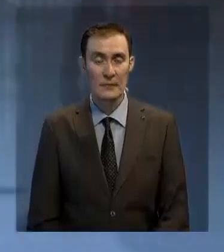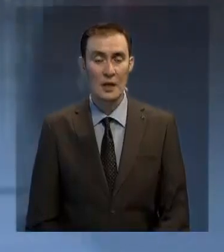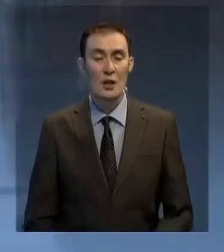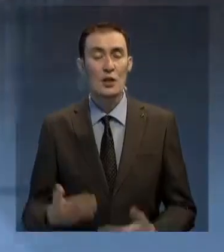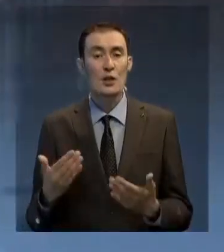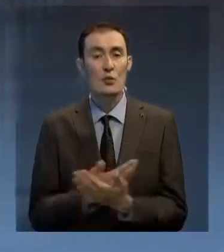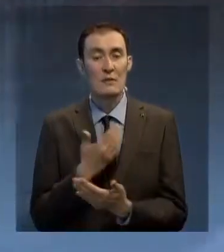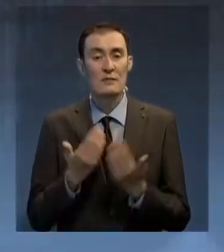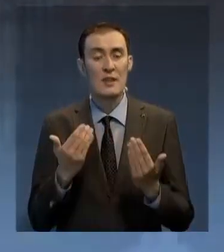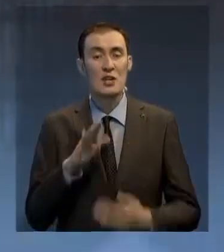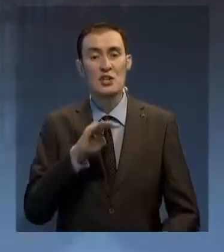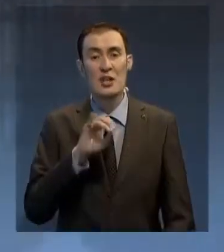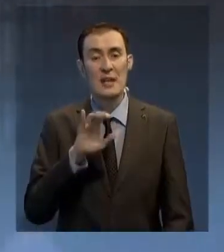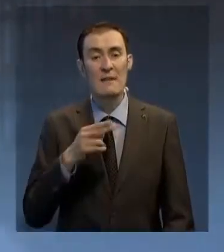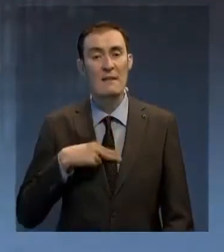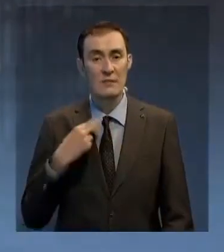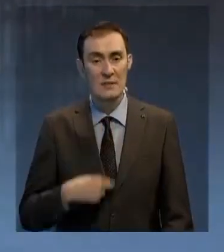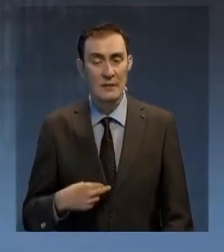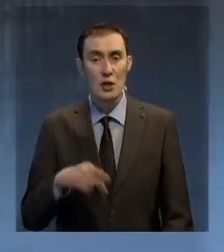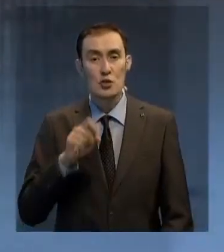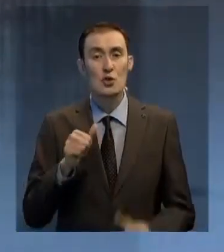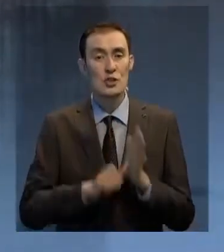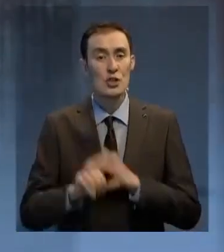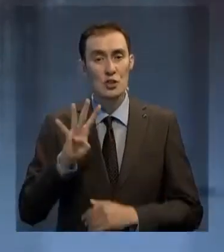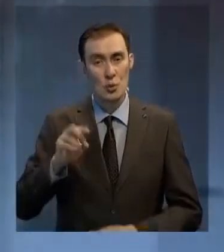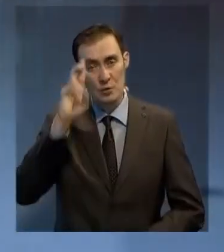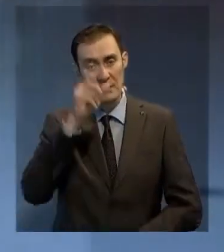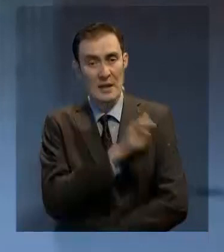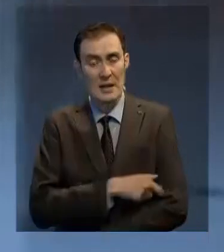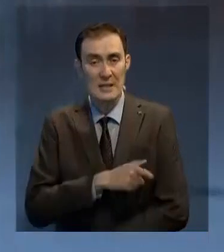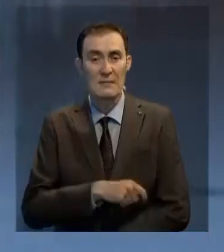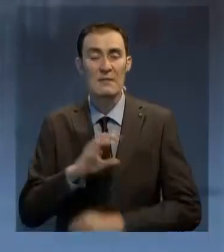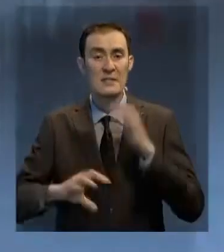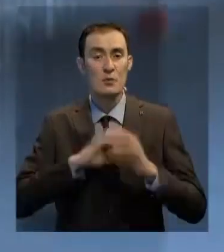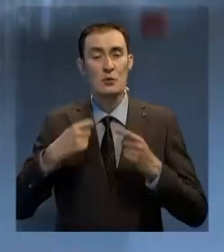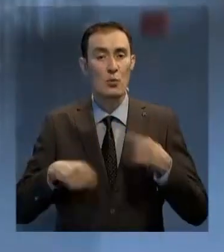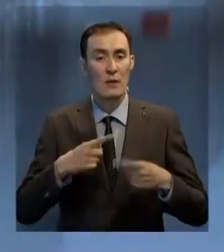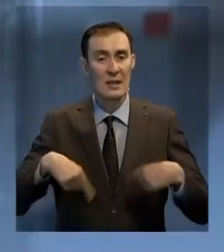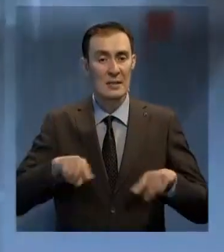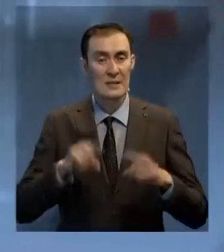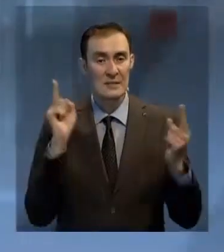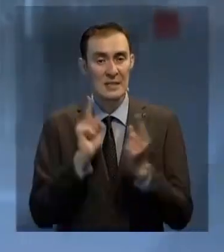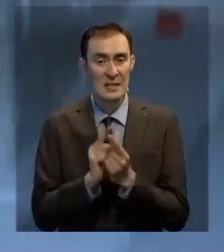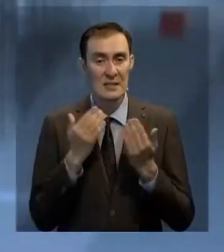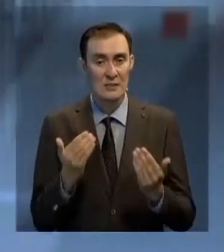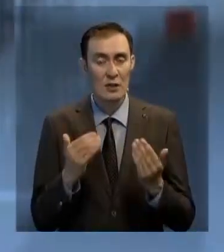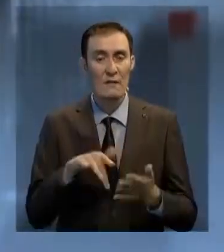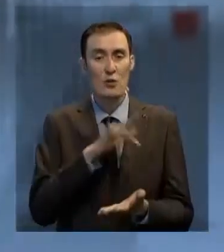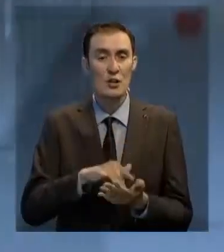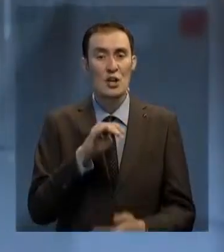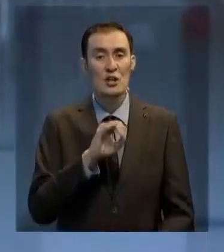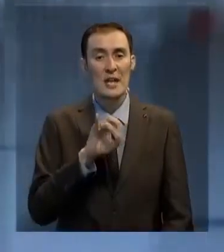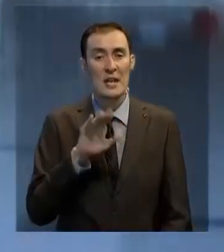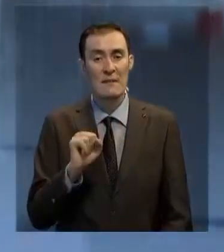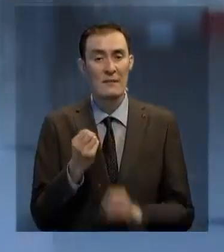И вернемся к событиям в Женеве. Делегации 164 стран, входящих во Всемирную торговую организацию, собрались сегодня в Швейцарии